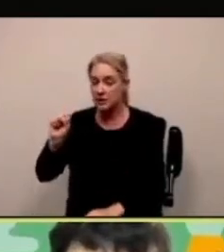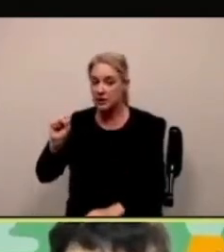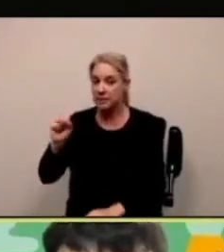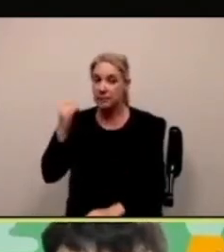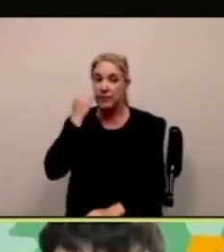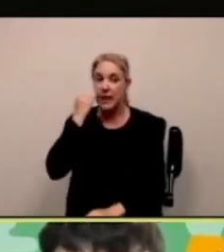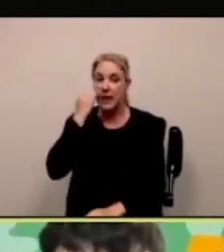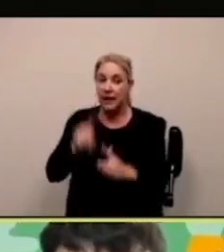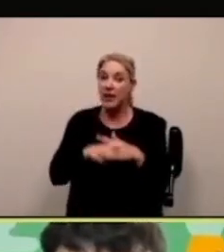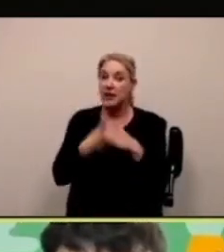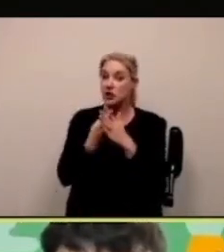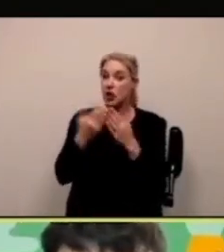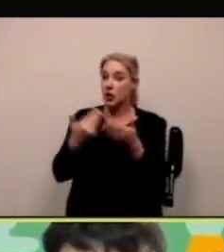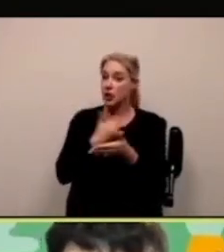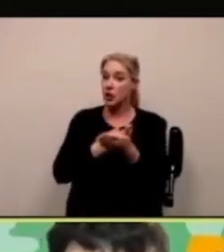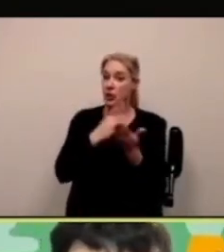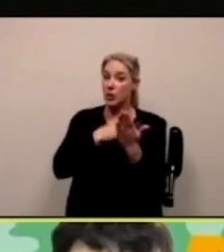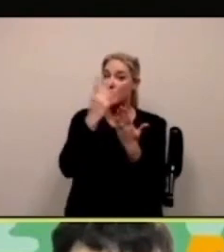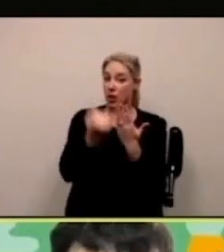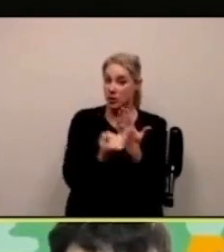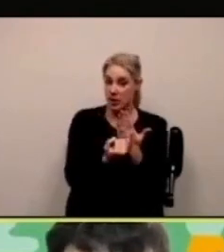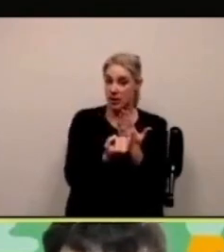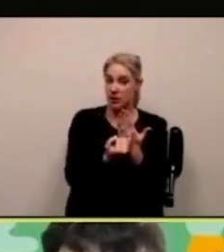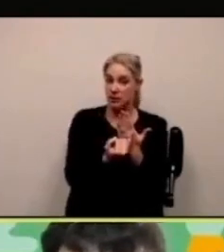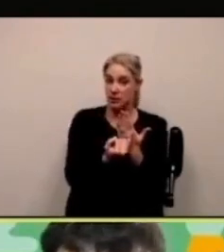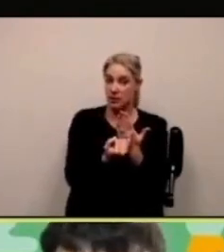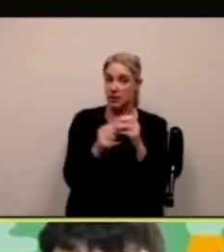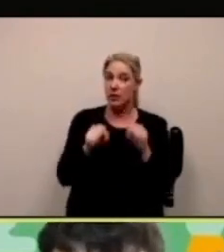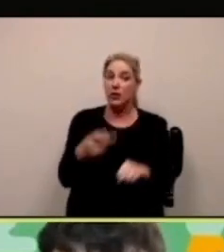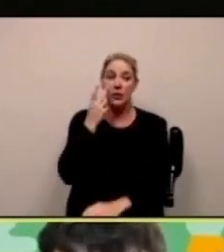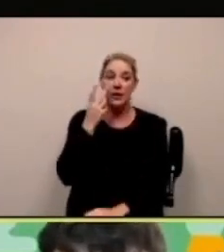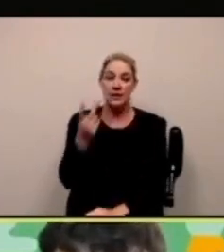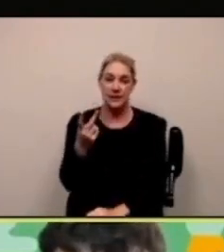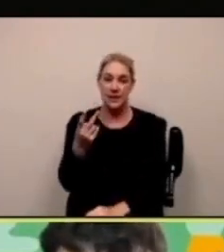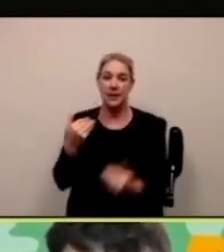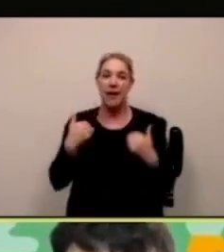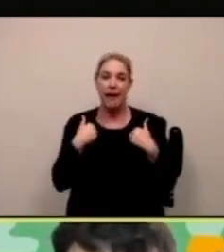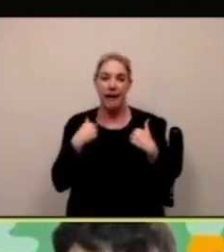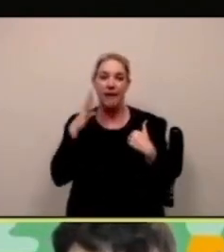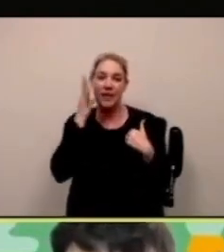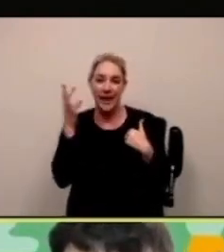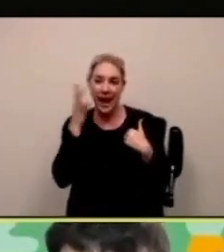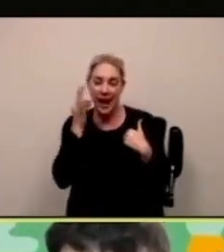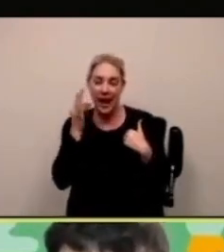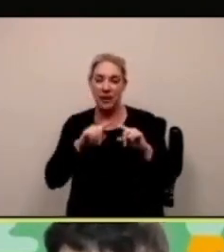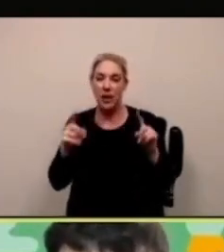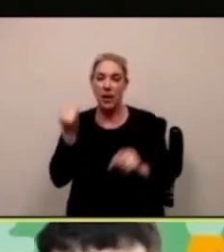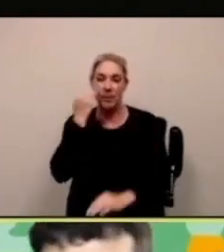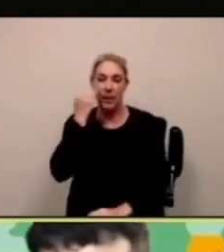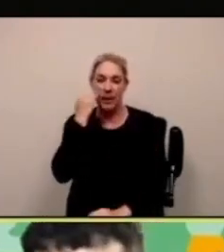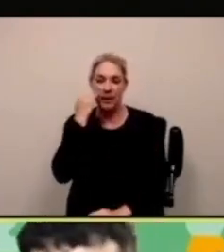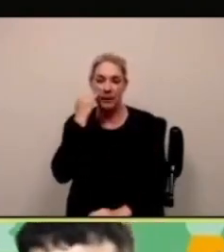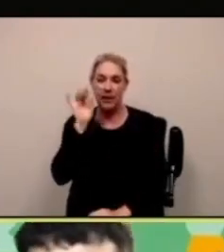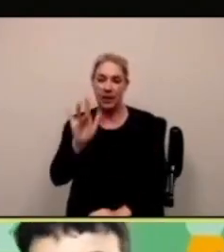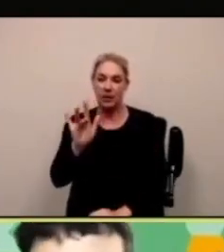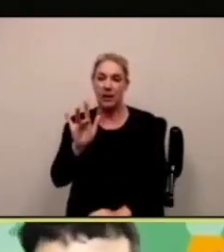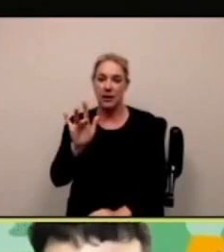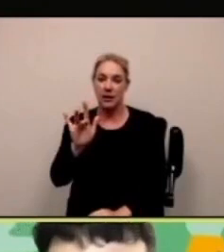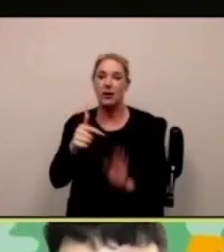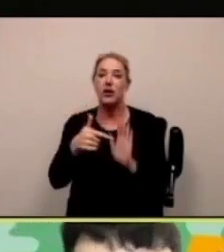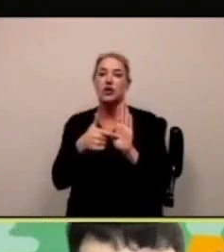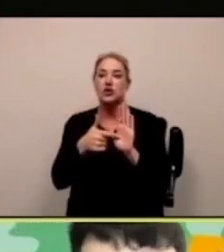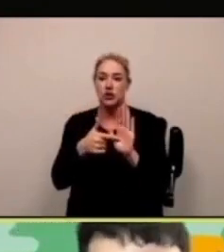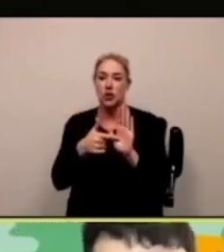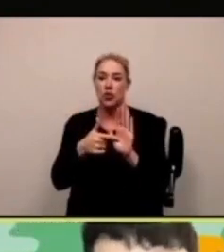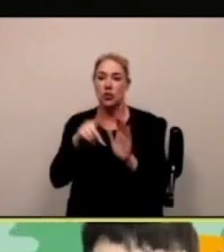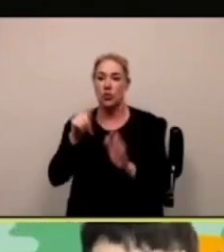がありますそういうあとブロックを使ってやと文字をあと書いていますここで例えば